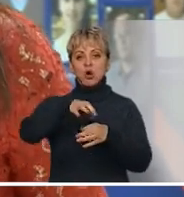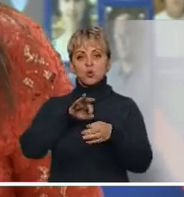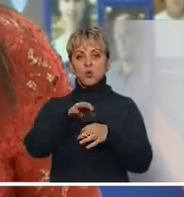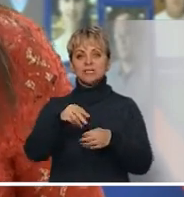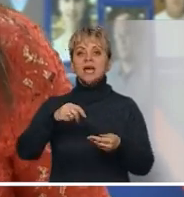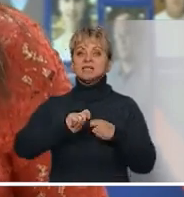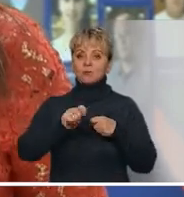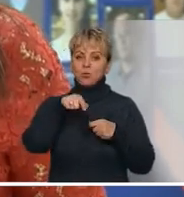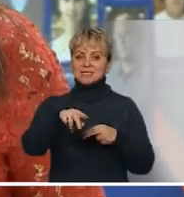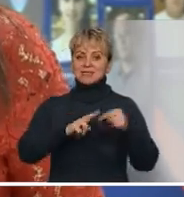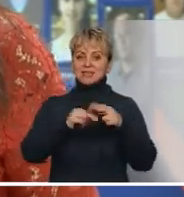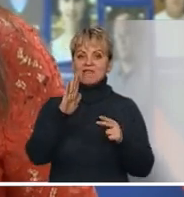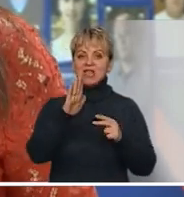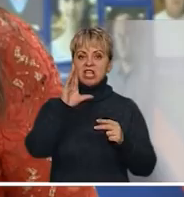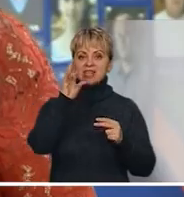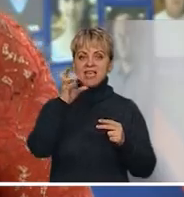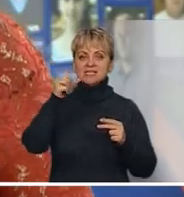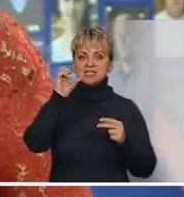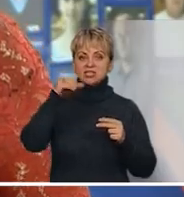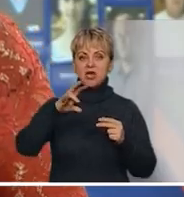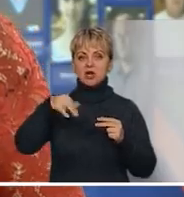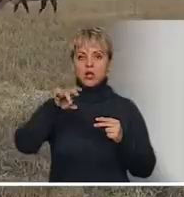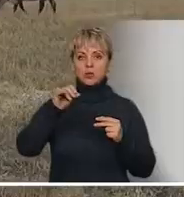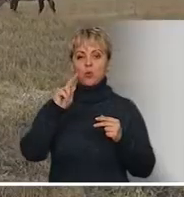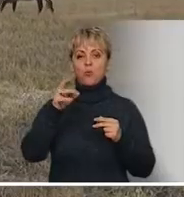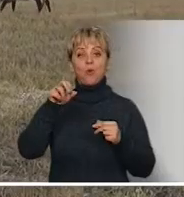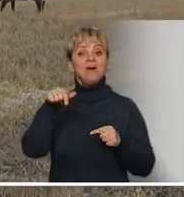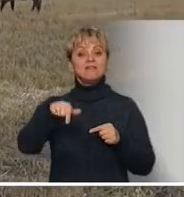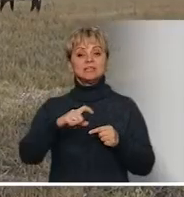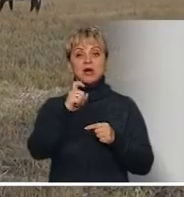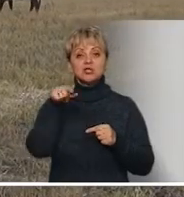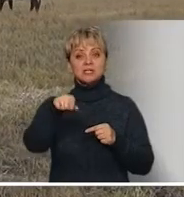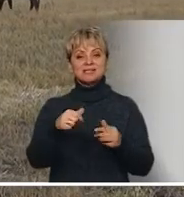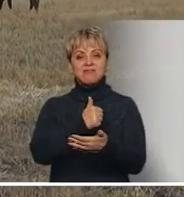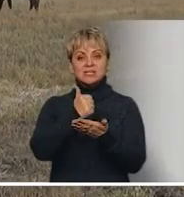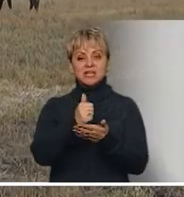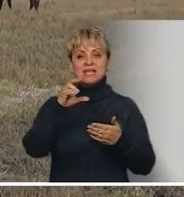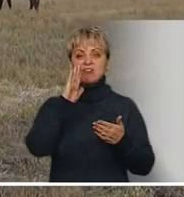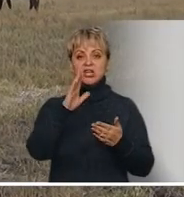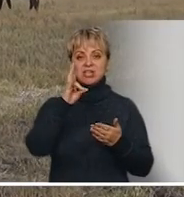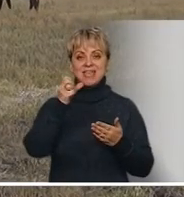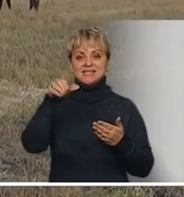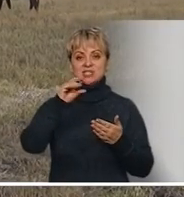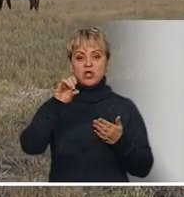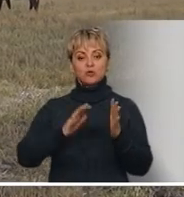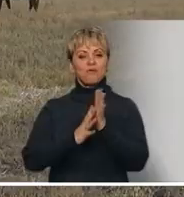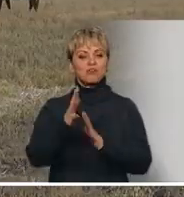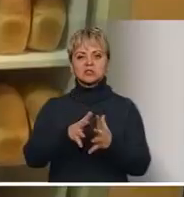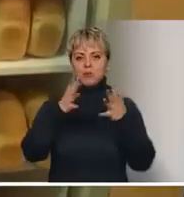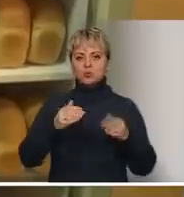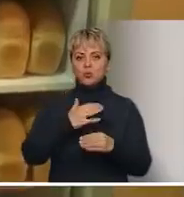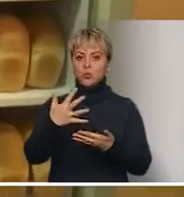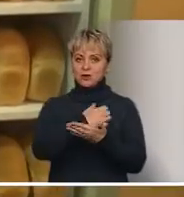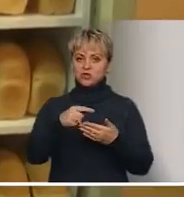хлебороб, меценат и строитель Валерий Нестеренко. В этом году хозяйство, которое возглавляет Валерий Нестеренко,